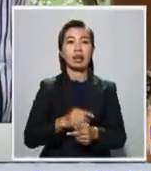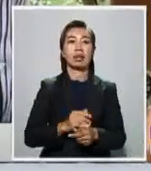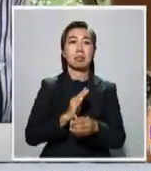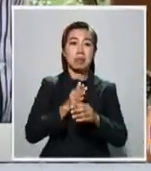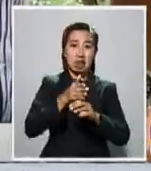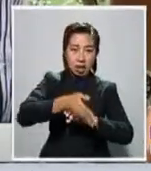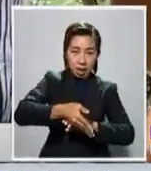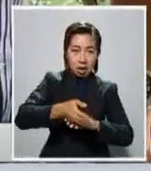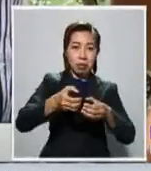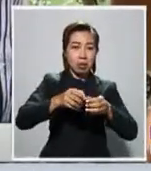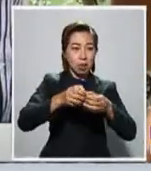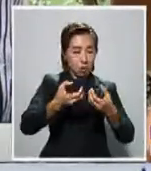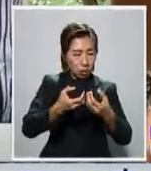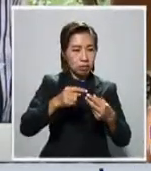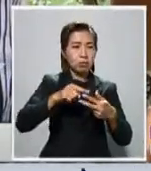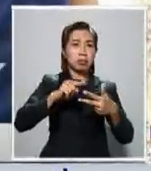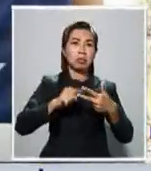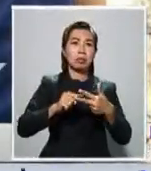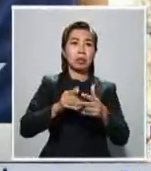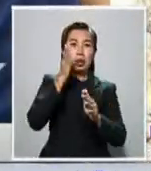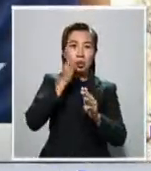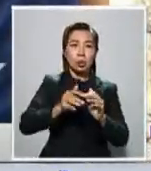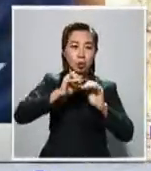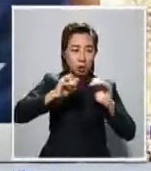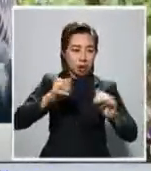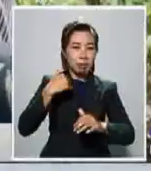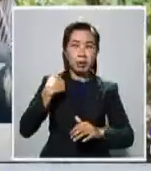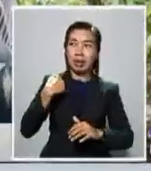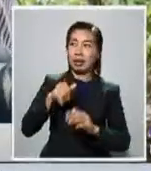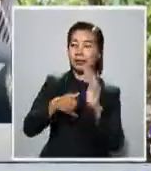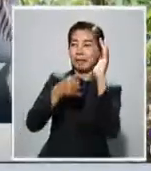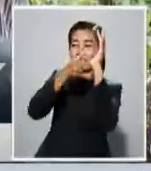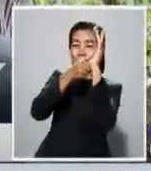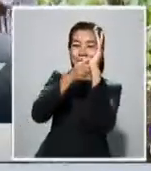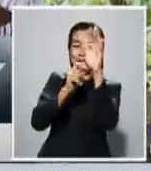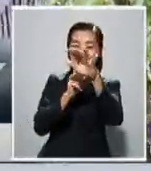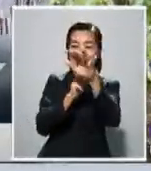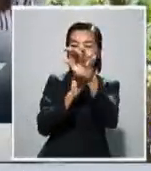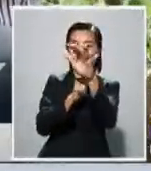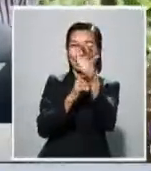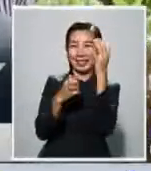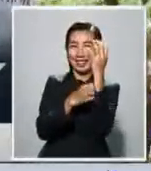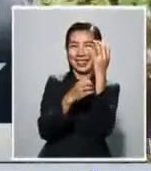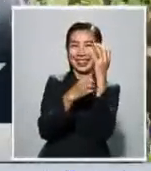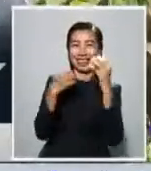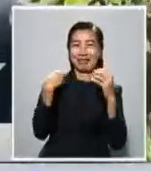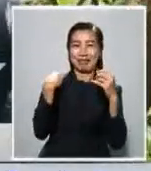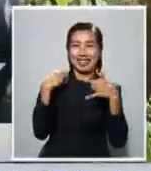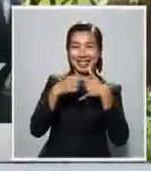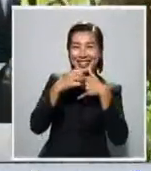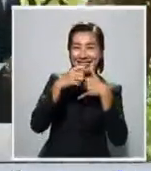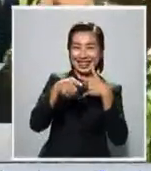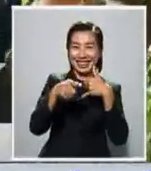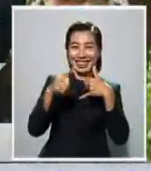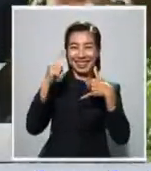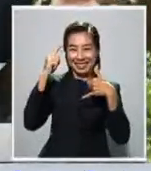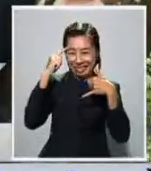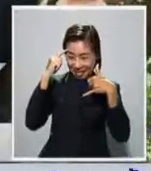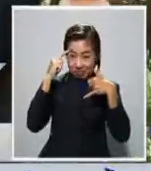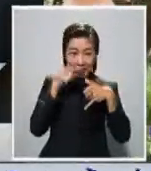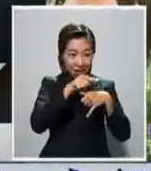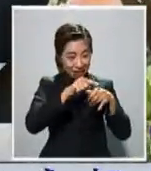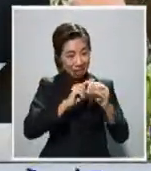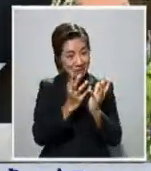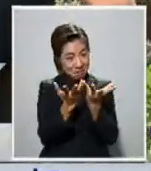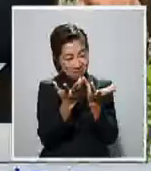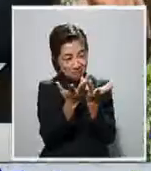มีทุเรียนอยู่หน่อย มดเริ่มกัดเลยฮะ เอ้า เฮ้ย มันจะเข้ารังเปล่า ฮะมันมีรังมดอยู่แถวนี้เหร